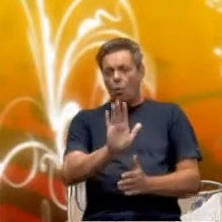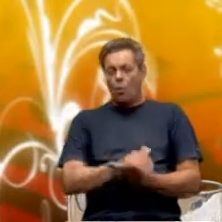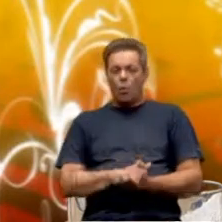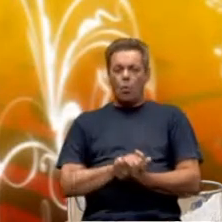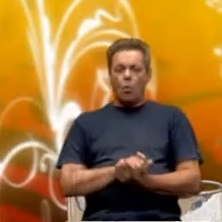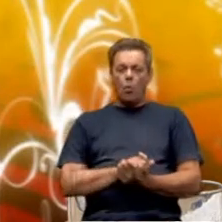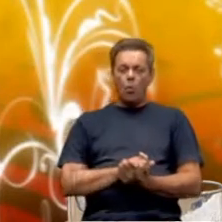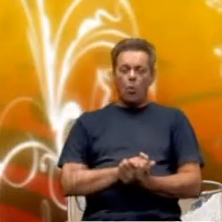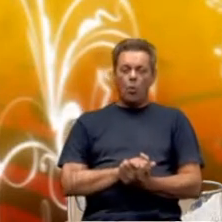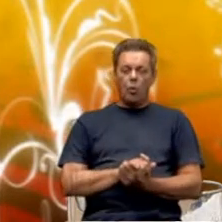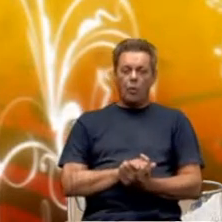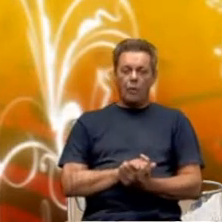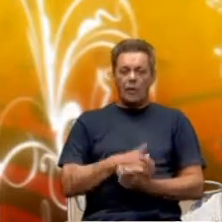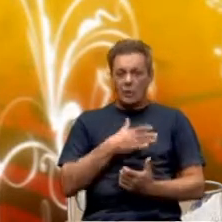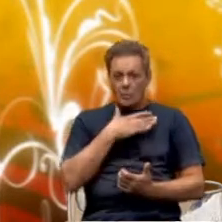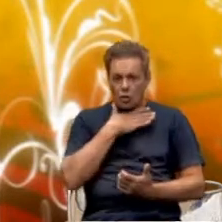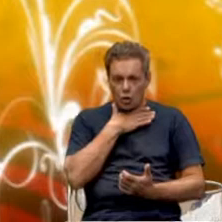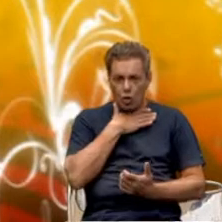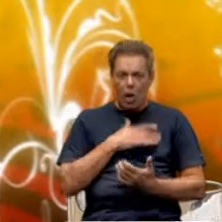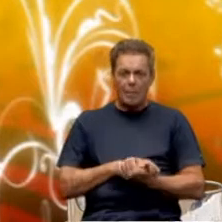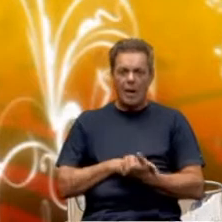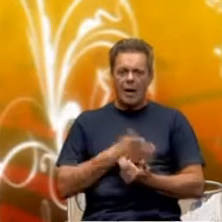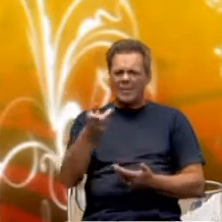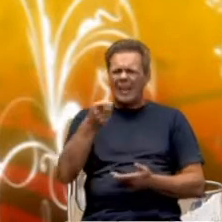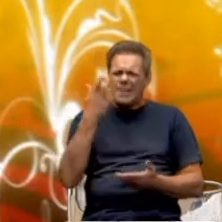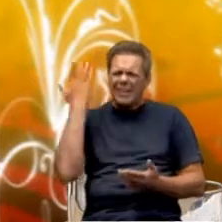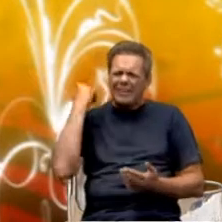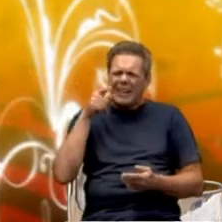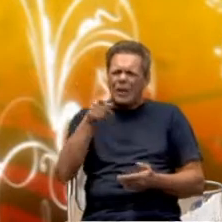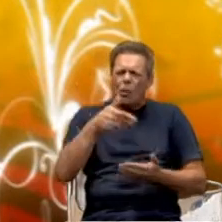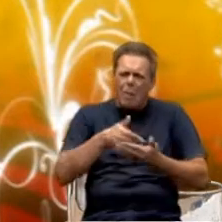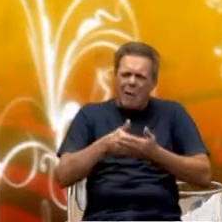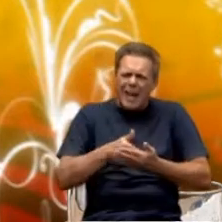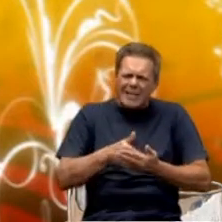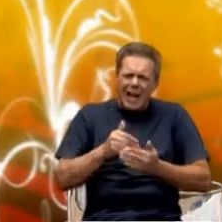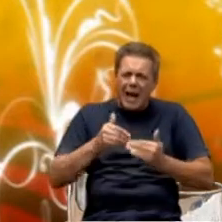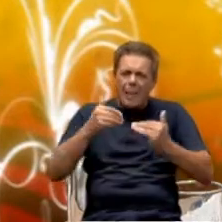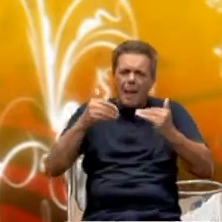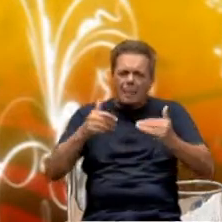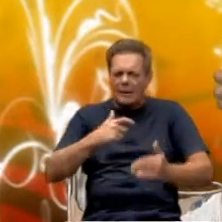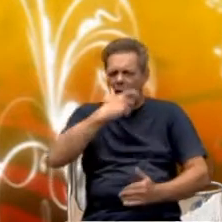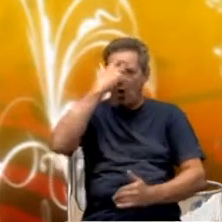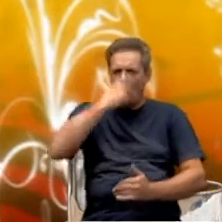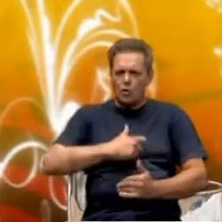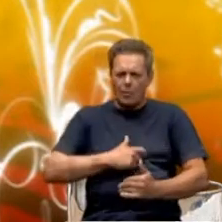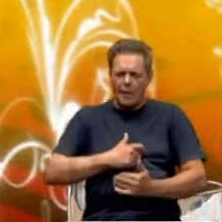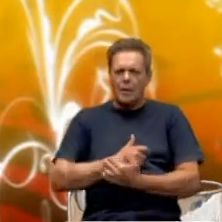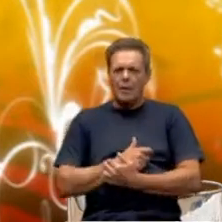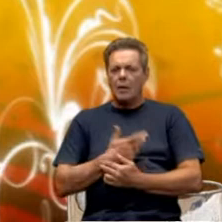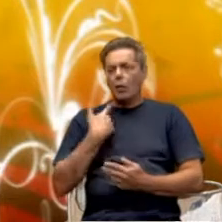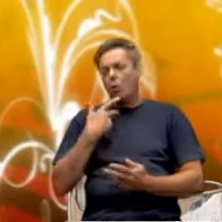gdje idete, u školama ili nešto, da je to možda baza cijelog napretka osobe koja je M